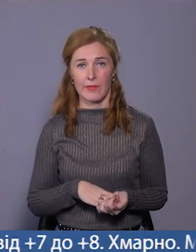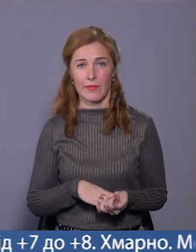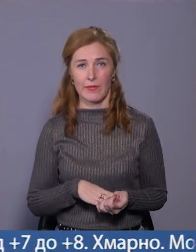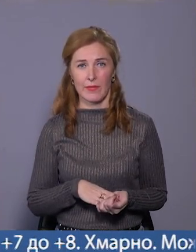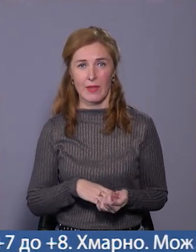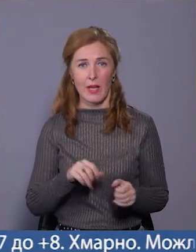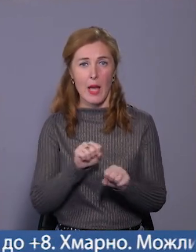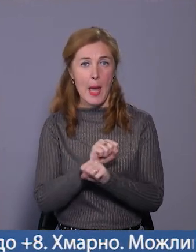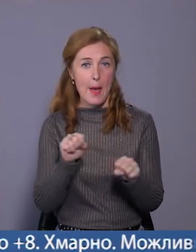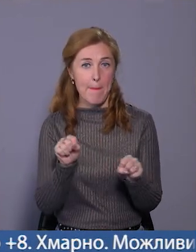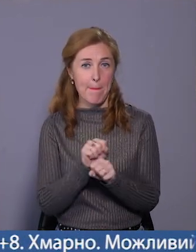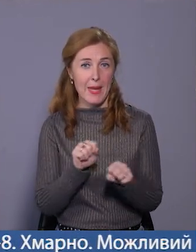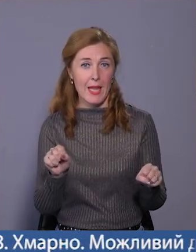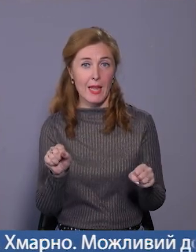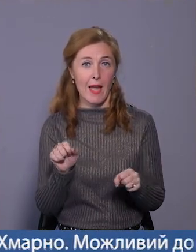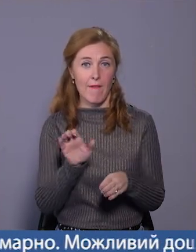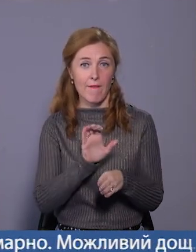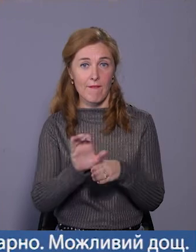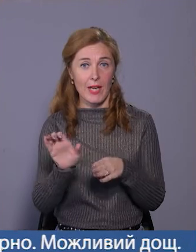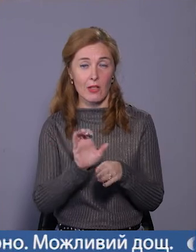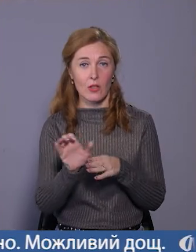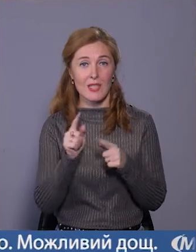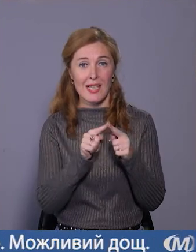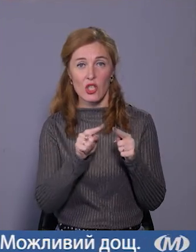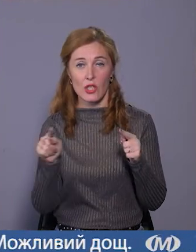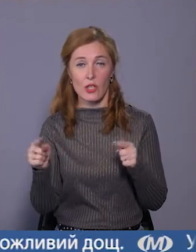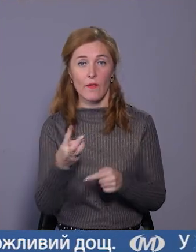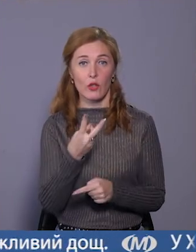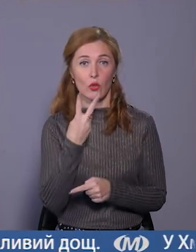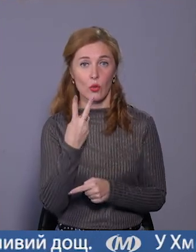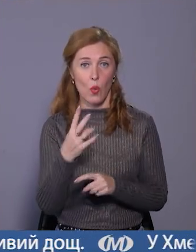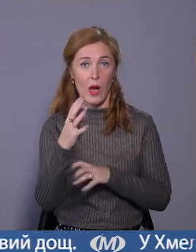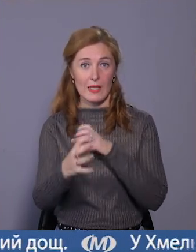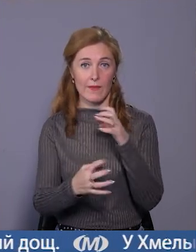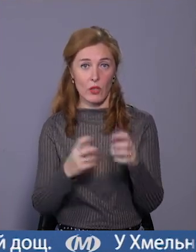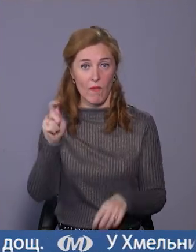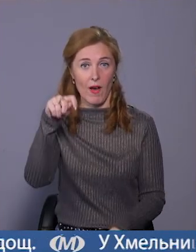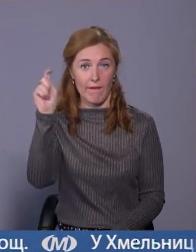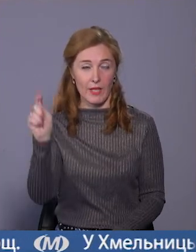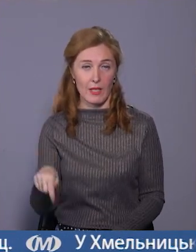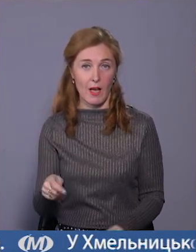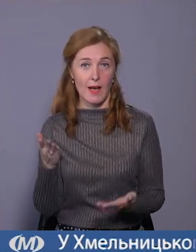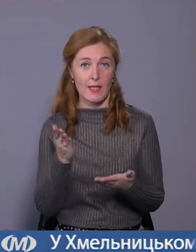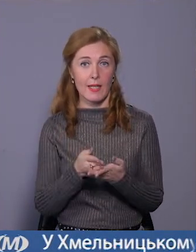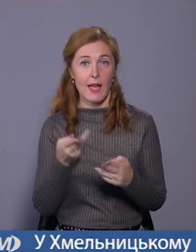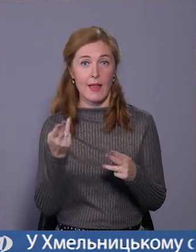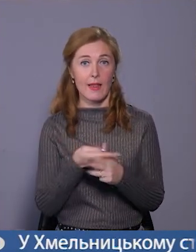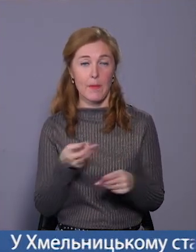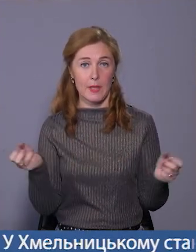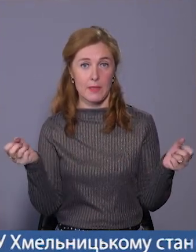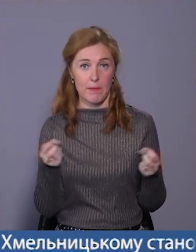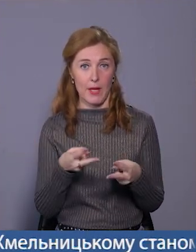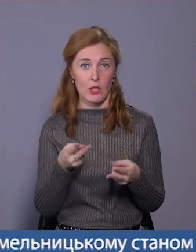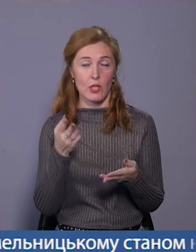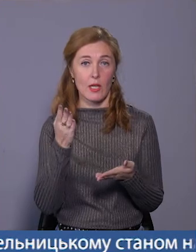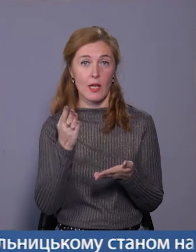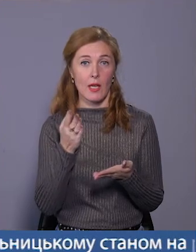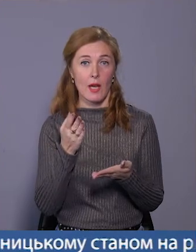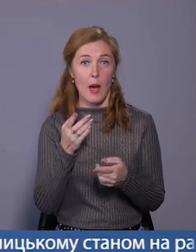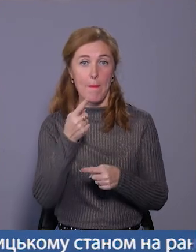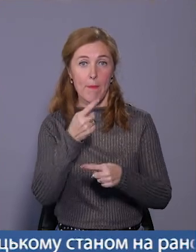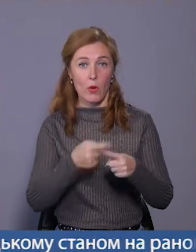Міни виготовлені за часів Другої світової війни, несуть в себе небезпеку. Вони, майже половина